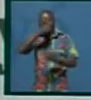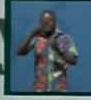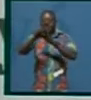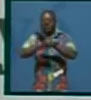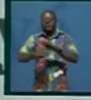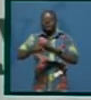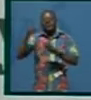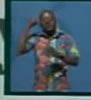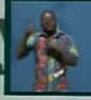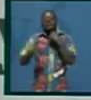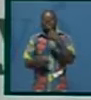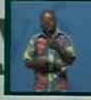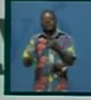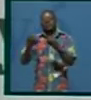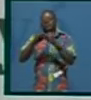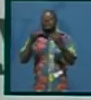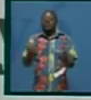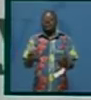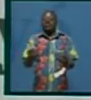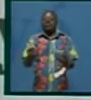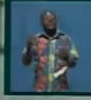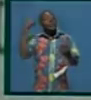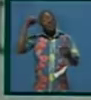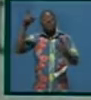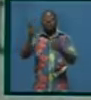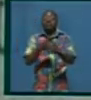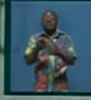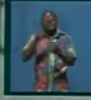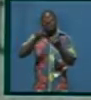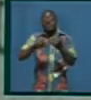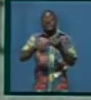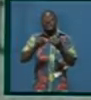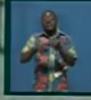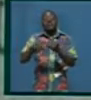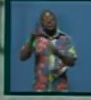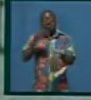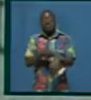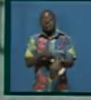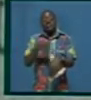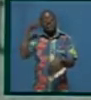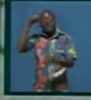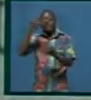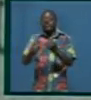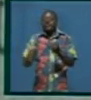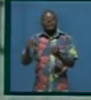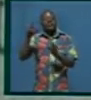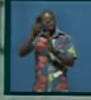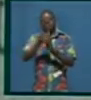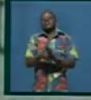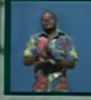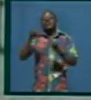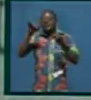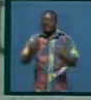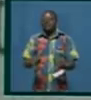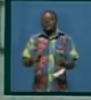titre l'Observateur Palga. Accroché jusqu'à la dernière minute, le vieux combattant Zulu a dû puiser finalement dans ce qui lui restait de dignité